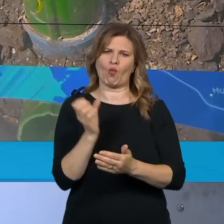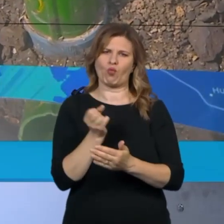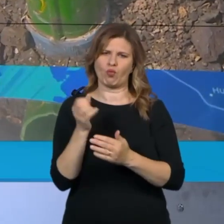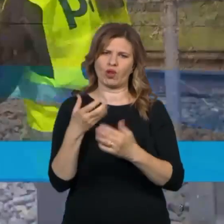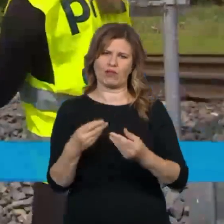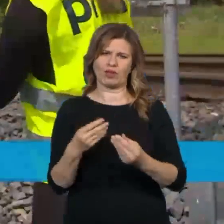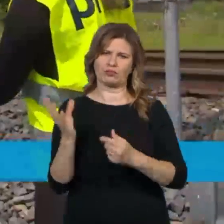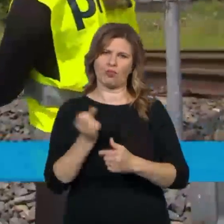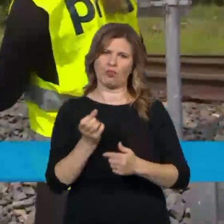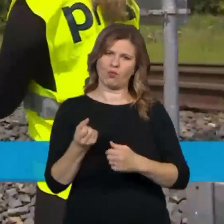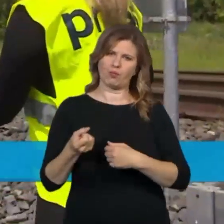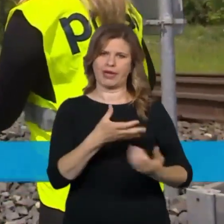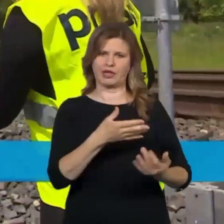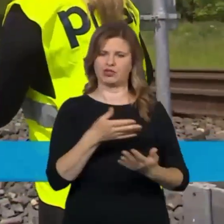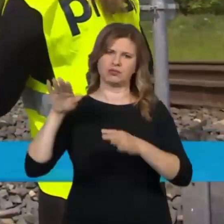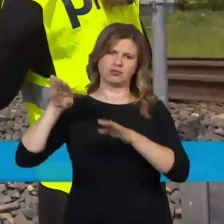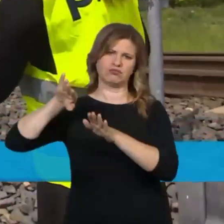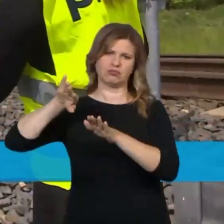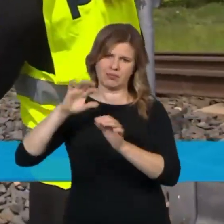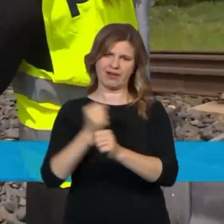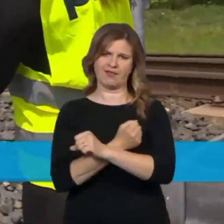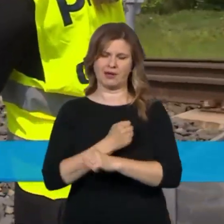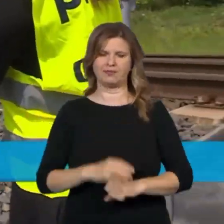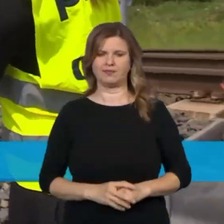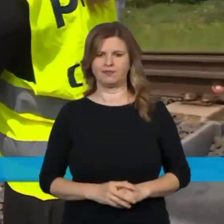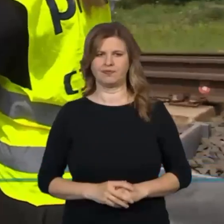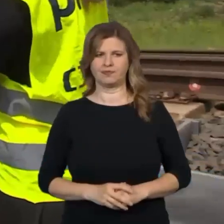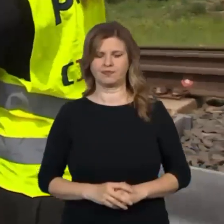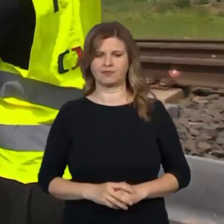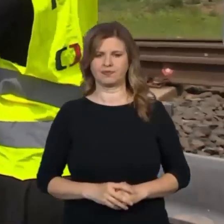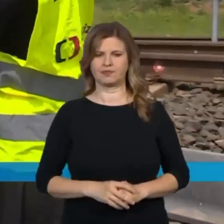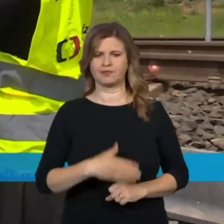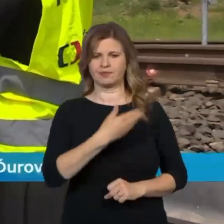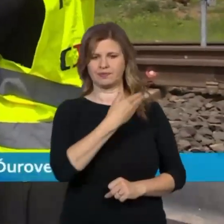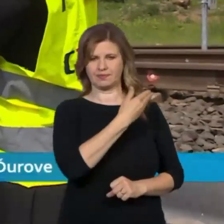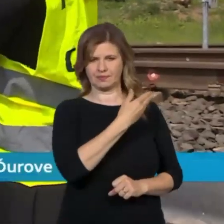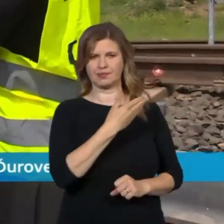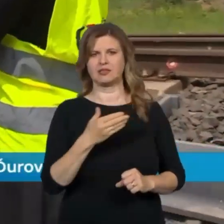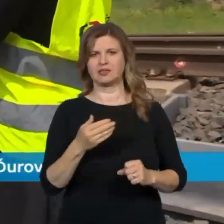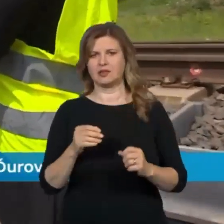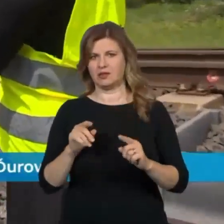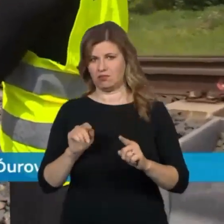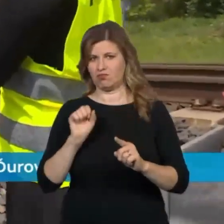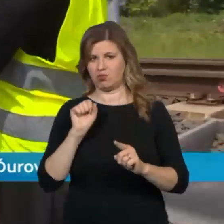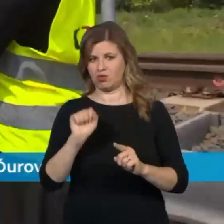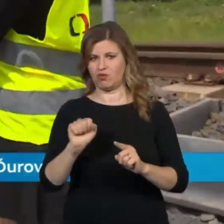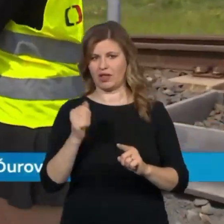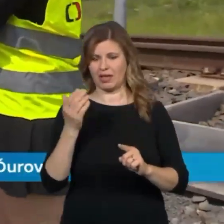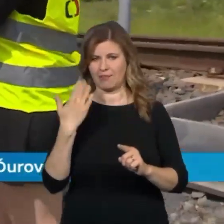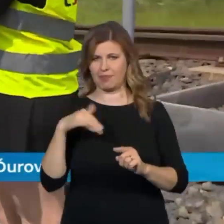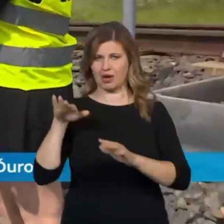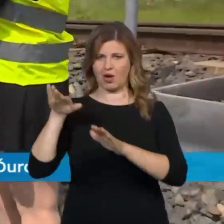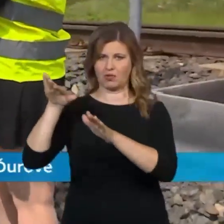vlhkost. Původní povrch 101. koleje byl v této výšce, momentálně ho vidíte o